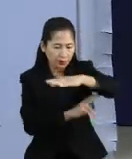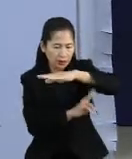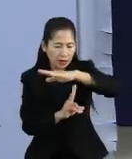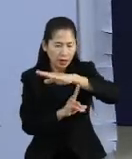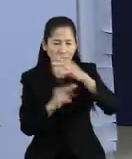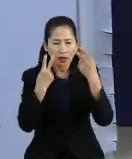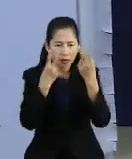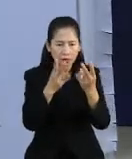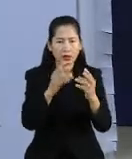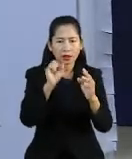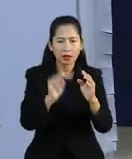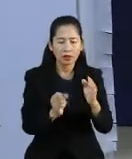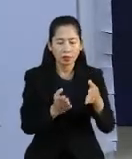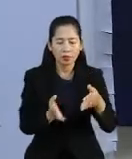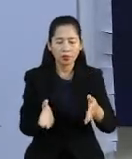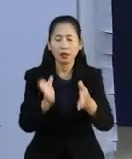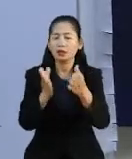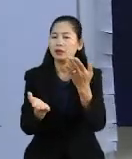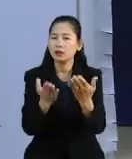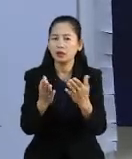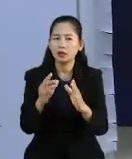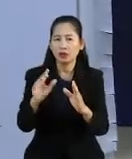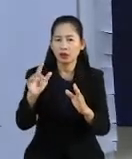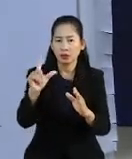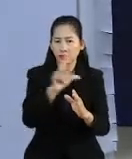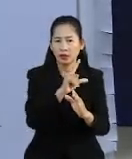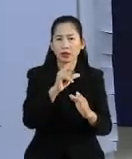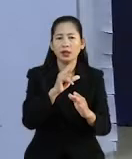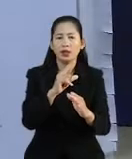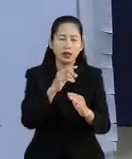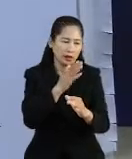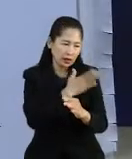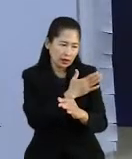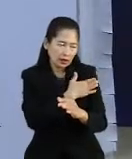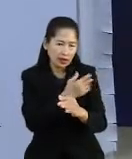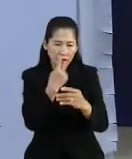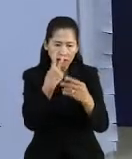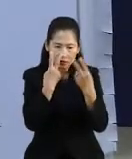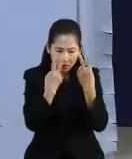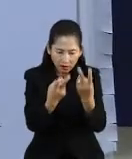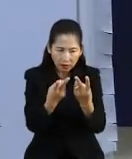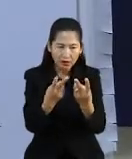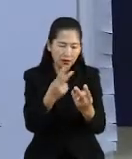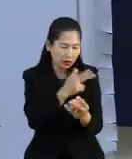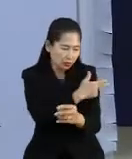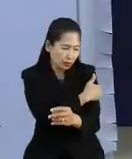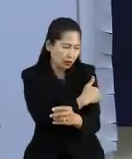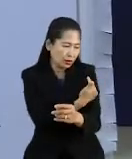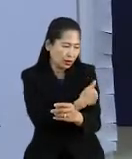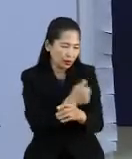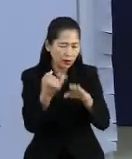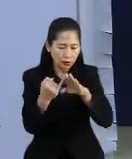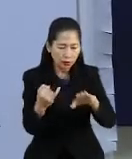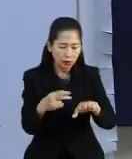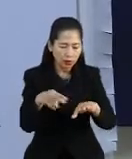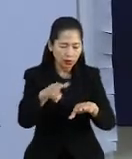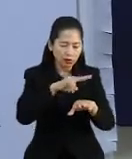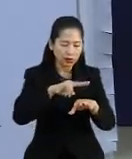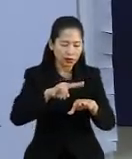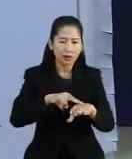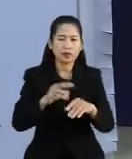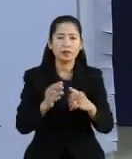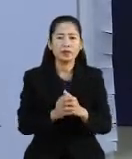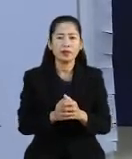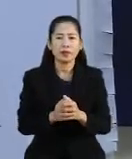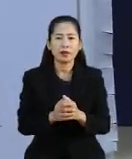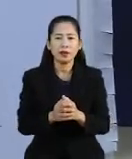mộ khăn thập bông plơ rư khăn chế bệnh đầy. Dương nâng, ban khơi mân tì bẹt cổ mà chết. Mà